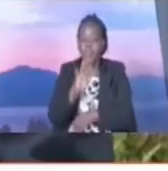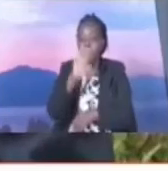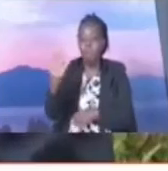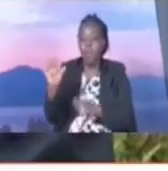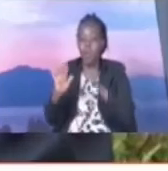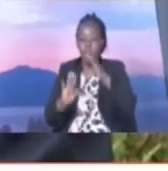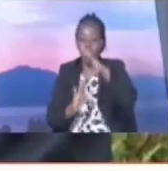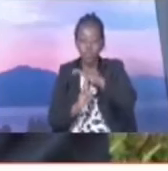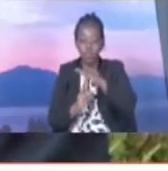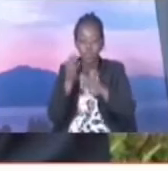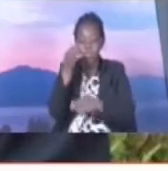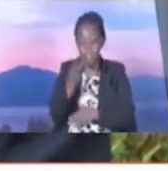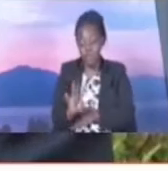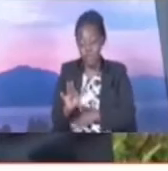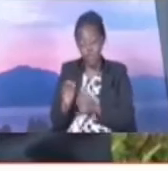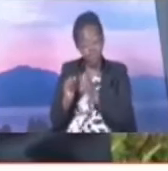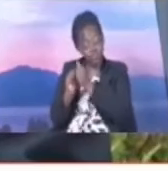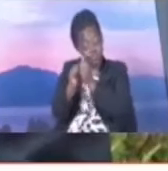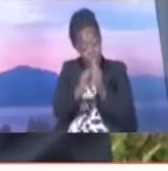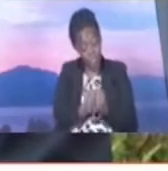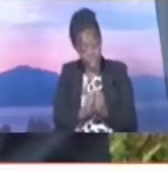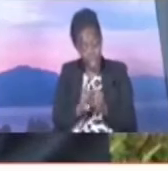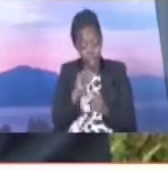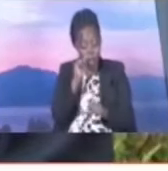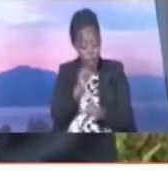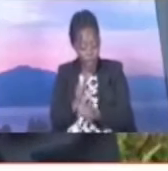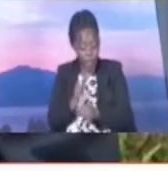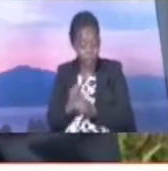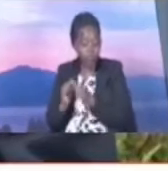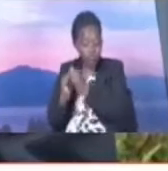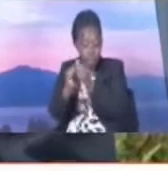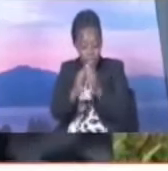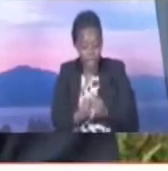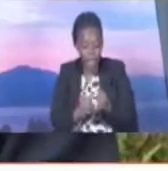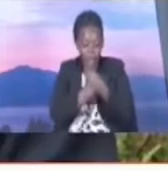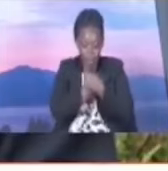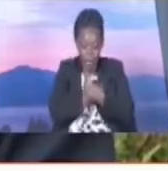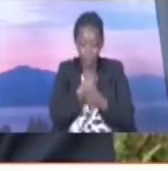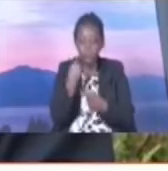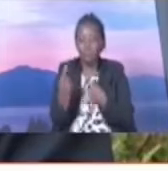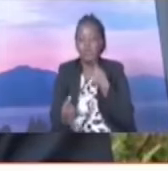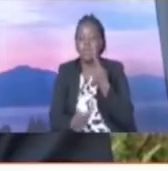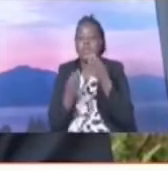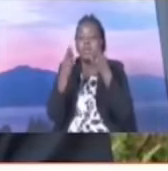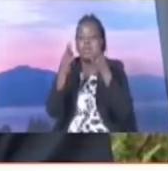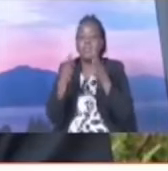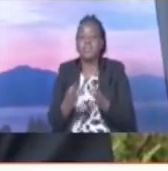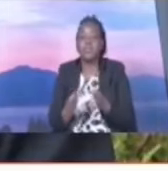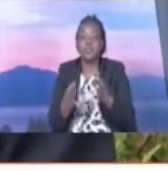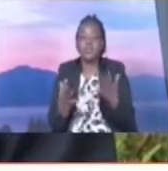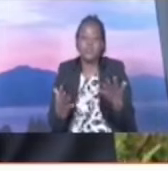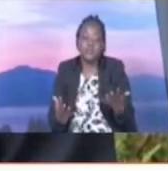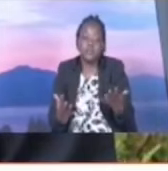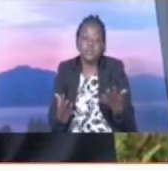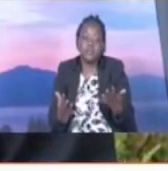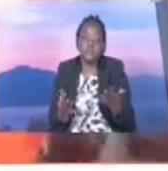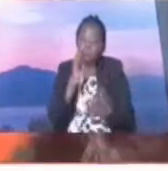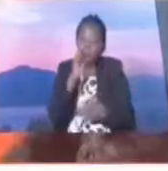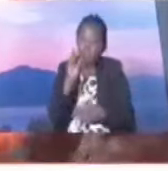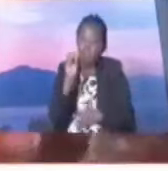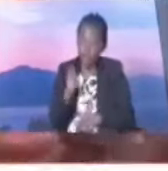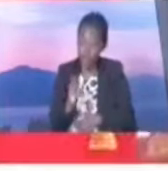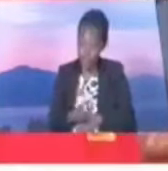wabeerawo obumu okukolagana okwagalana ebintu bikolebwaki biyinza